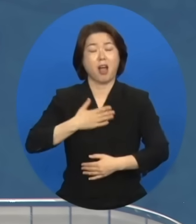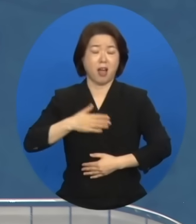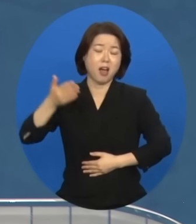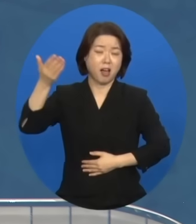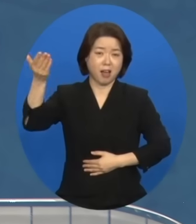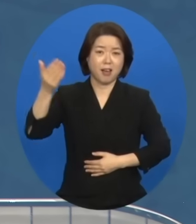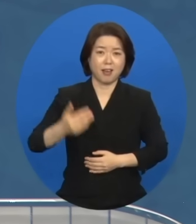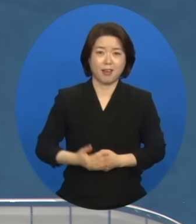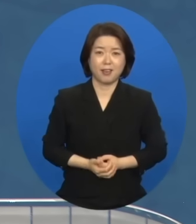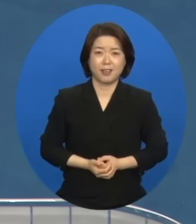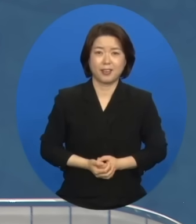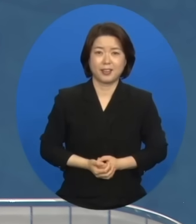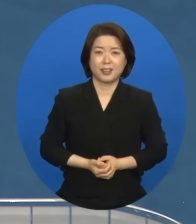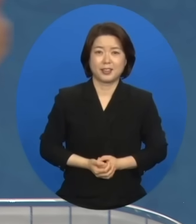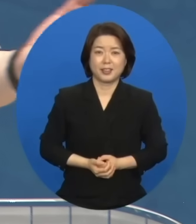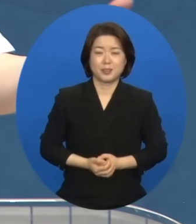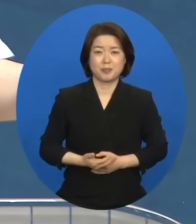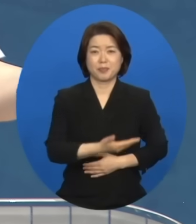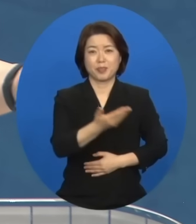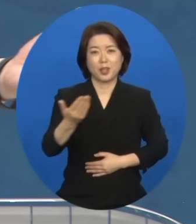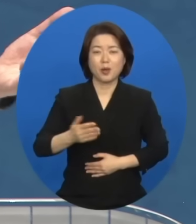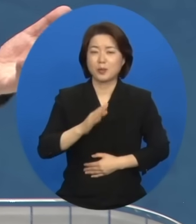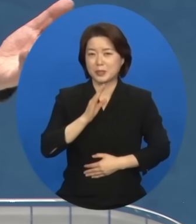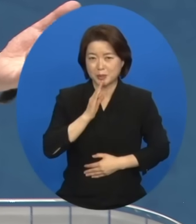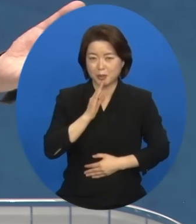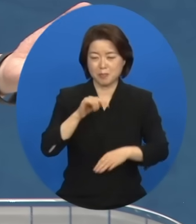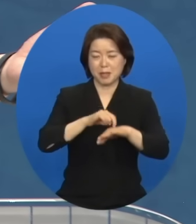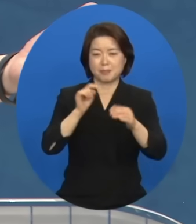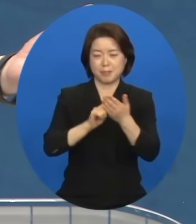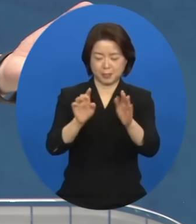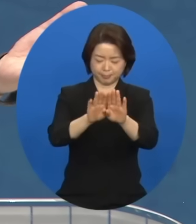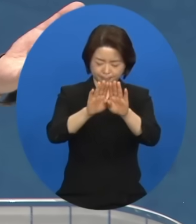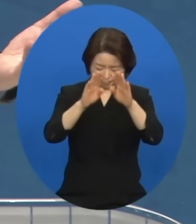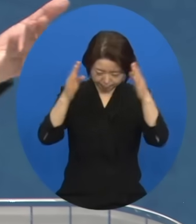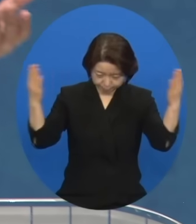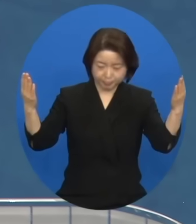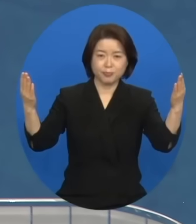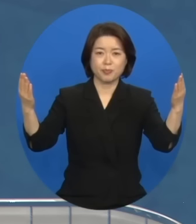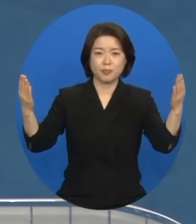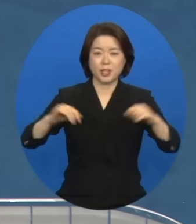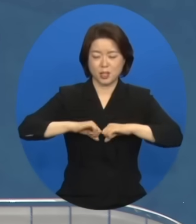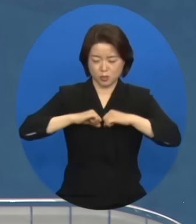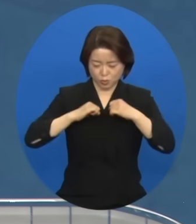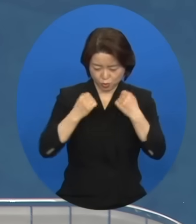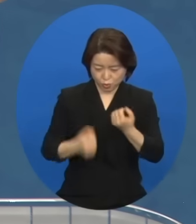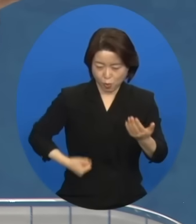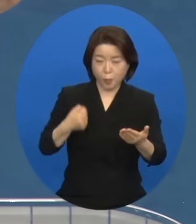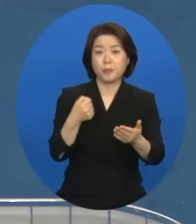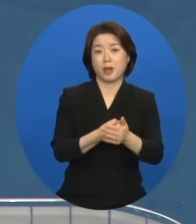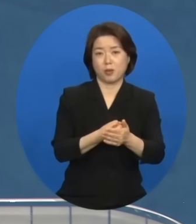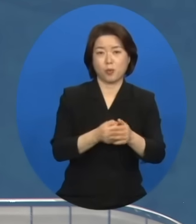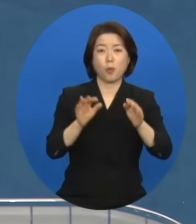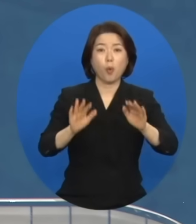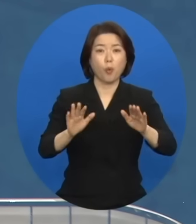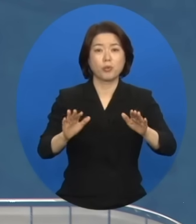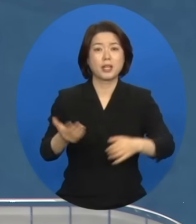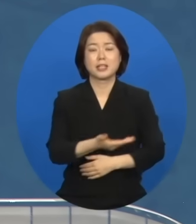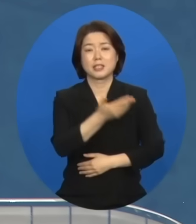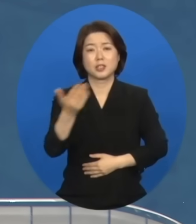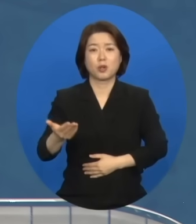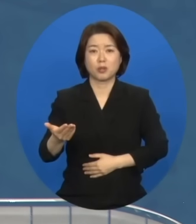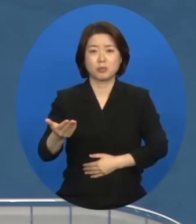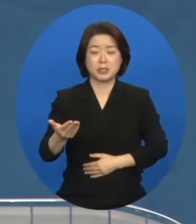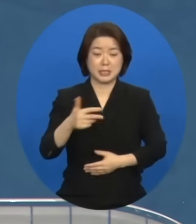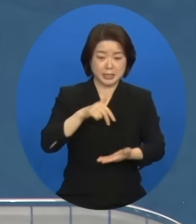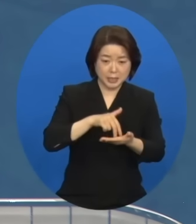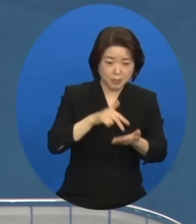분이세요. 여러분이 정말 마음을 활짝 열고 순종을 결심하고 이 시간에 여러분이 처해져 있는